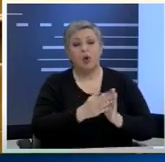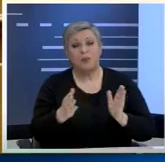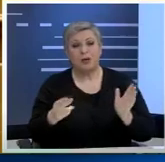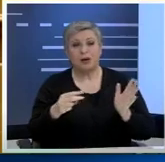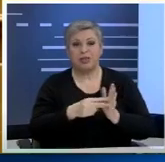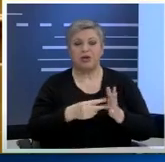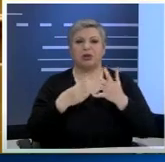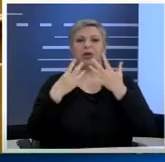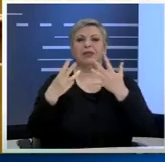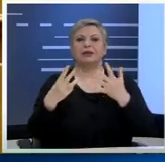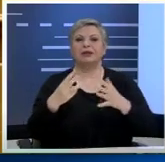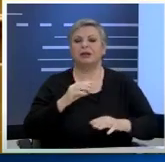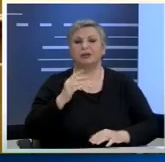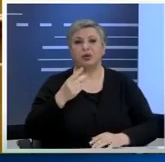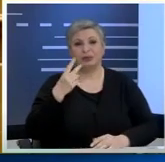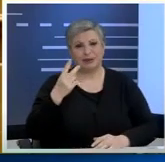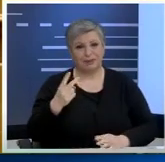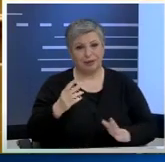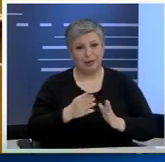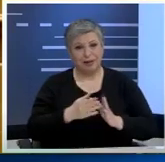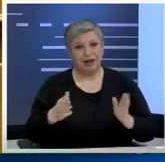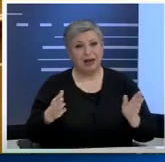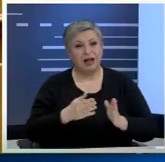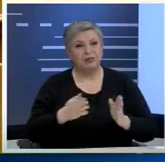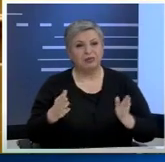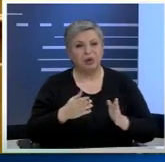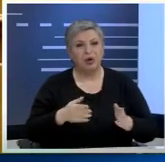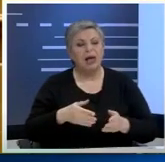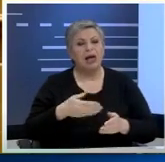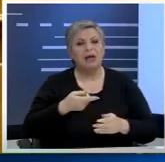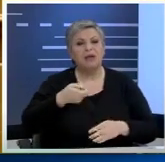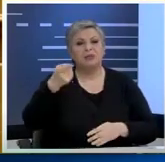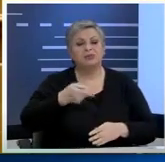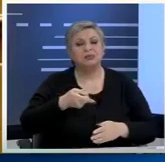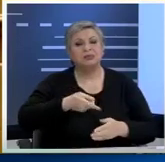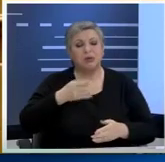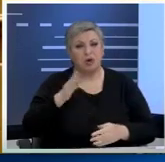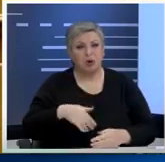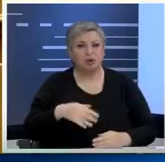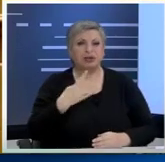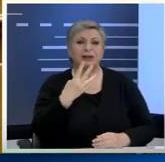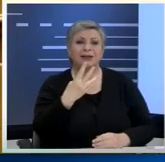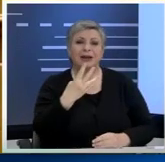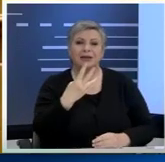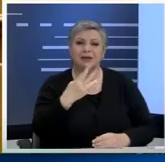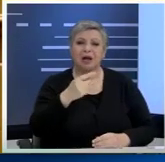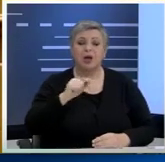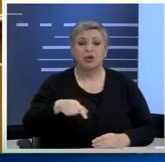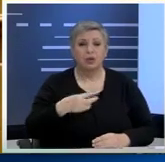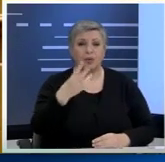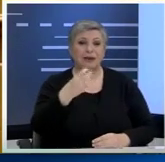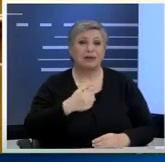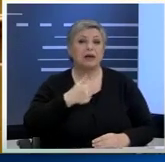2002-2008. Ο μέσος όρος του δεκαετούς επιτοκίου δανεισμού 2002-2008 ήταν